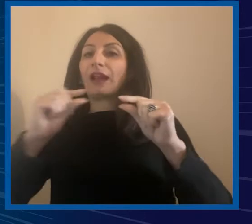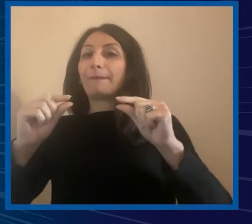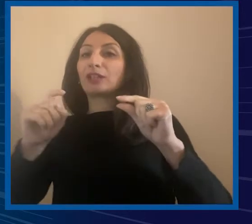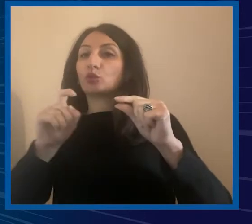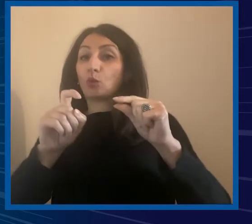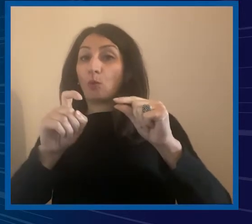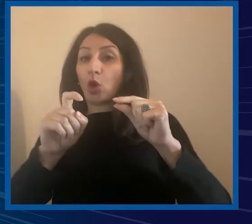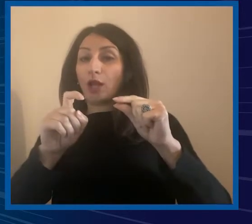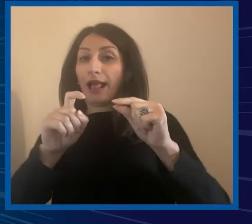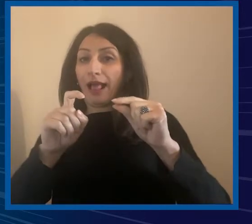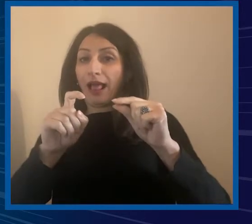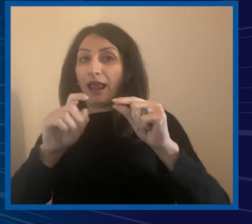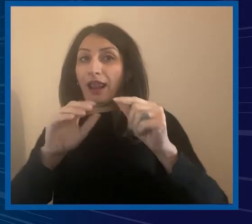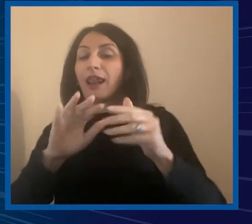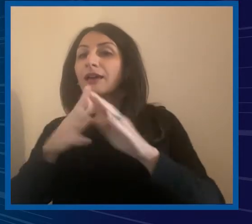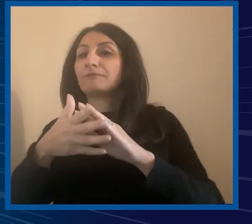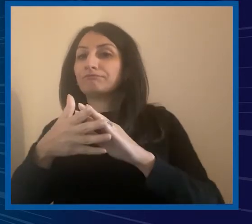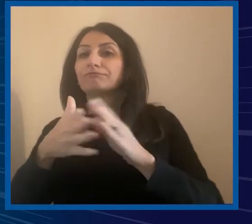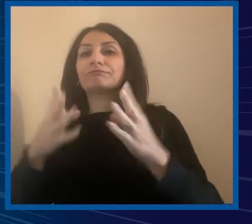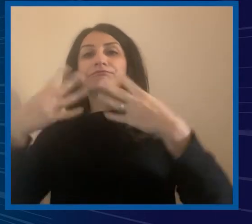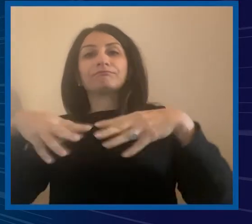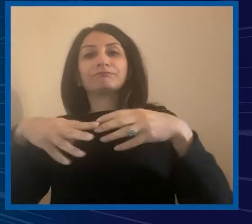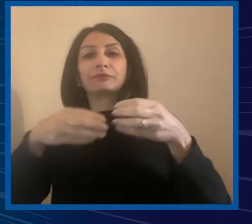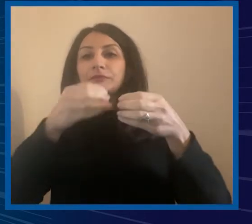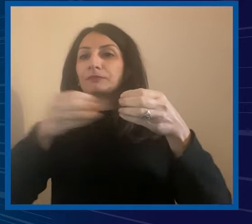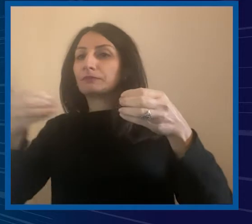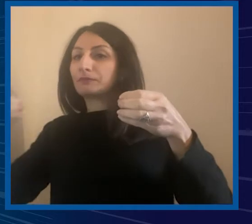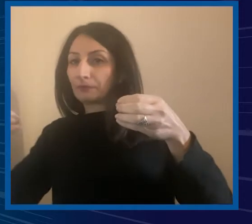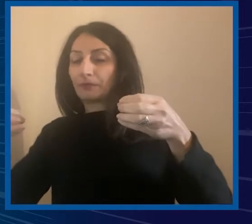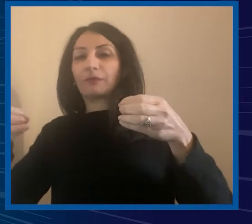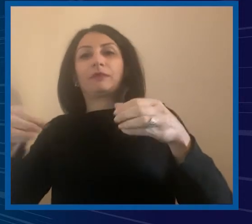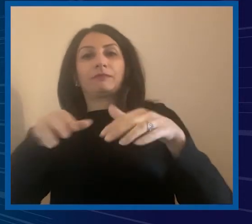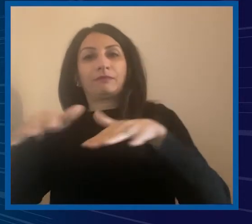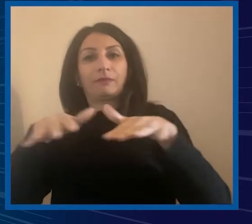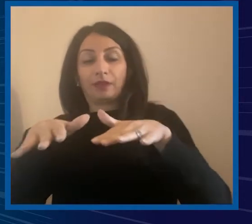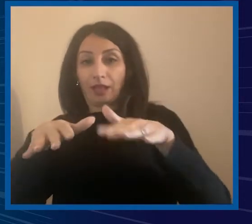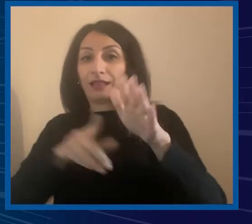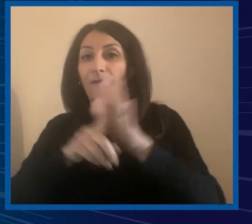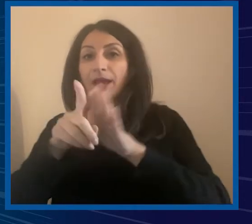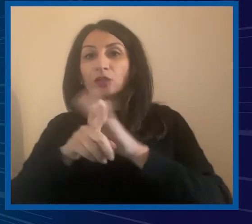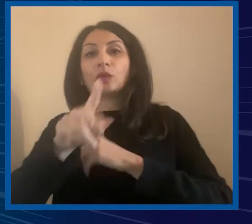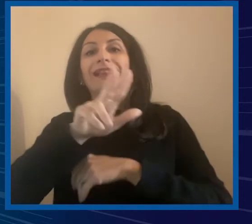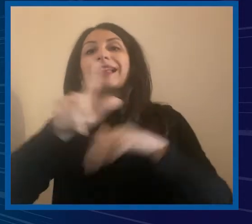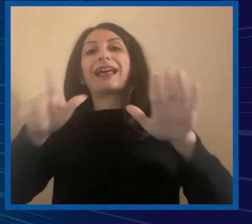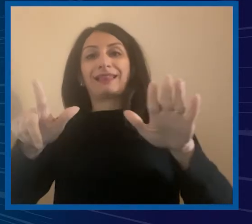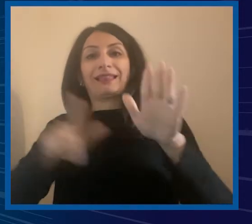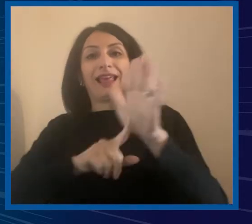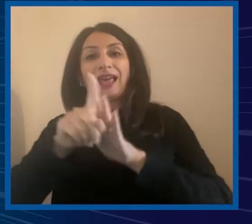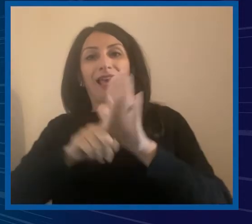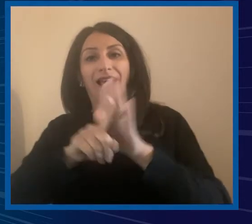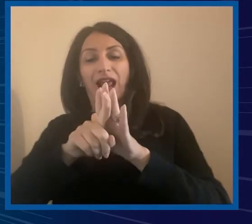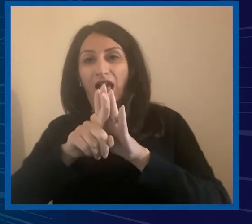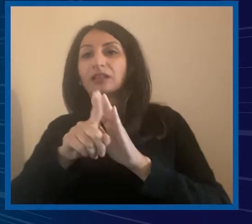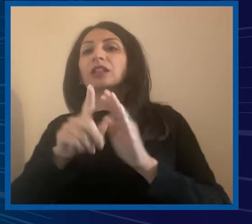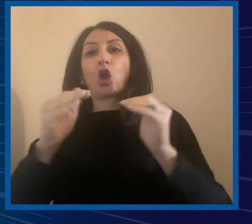I frammenti tumorali sono posti in un apposito strumento in agitazione, alla temperatura costante di 37